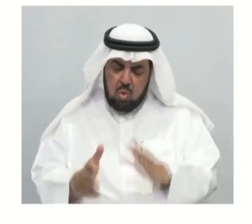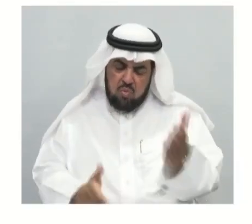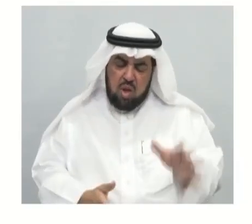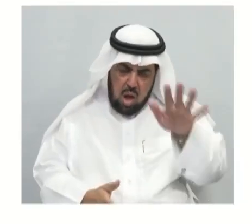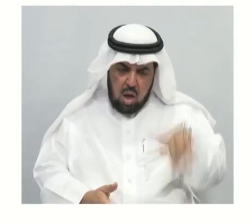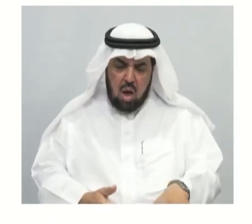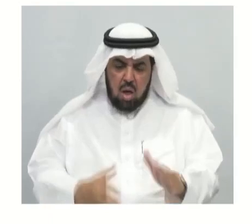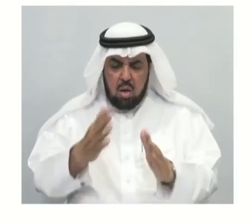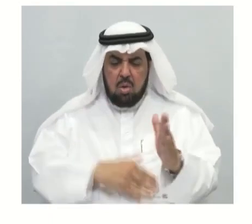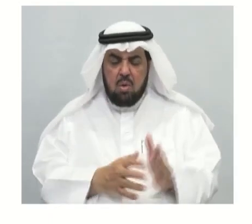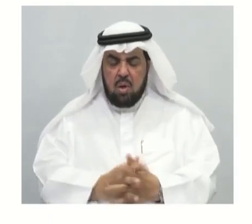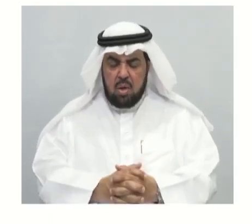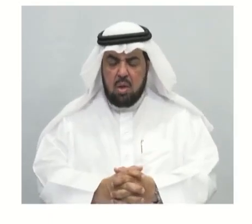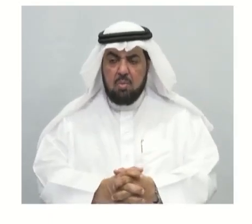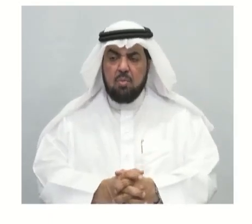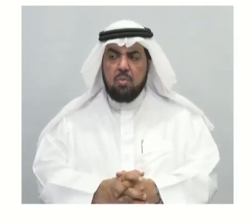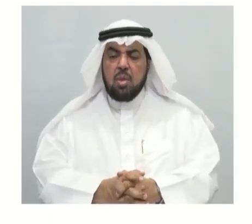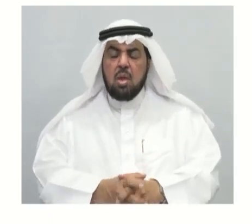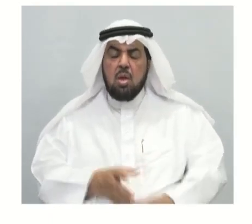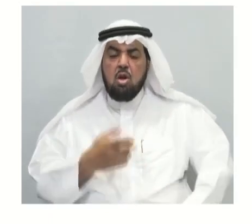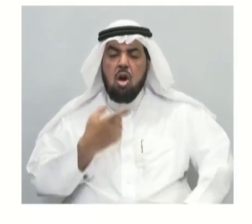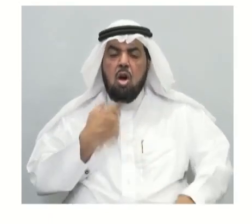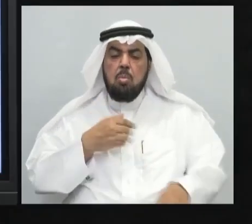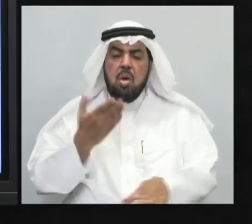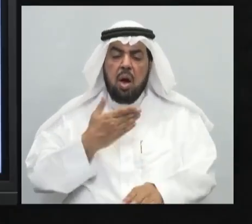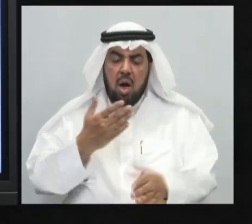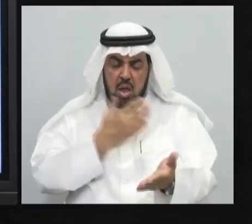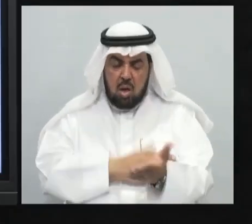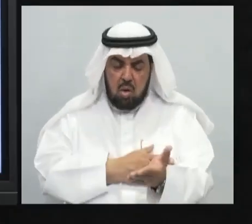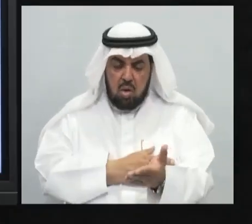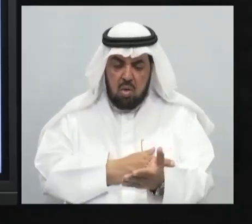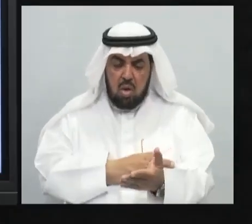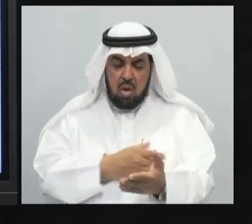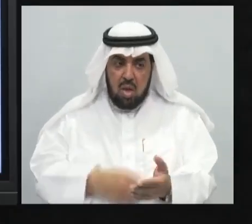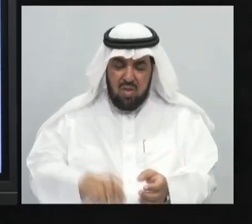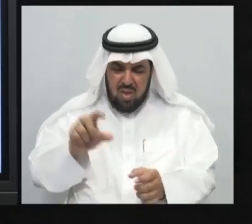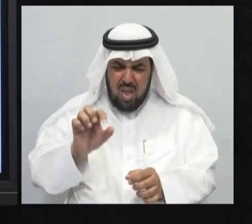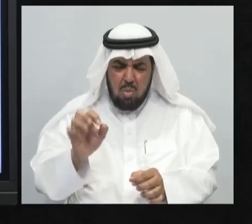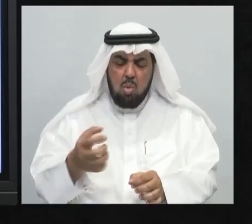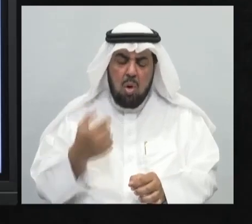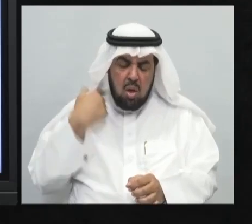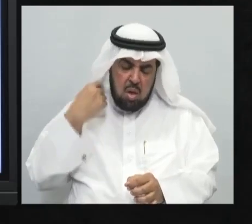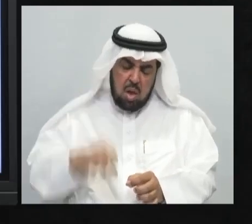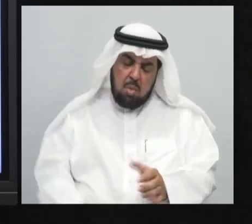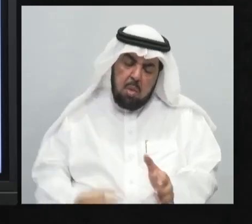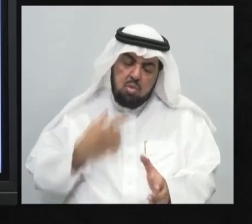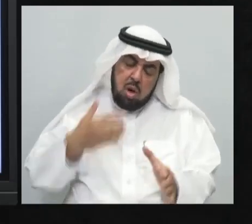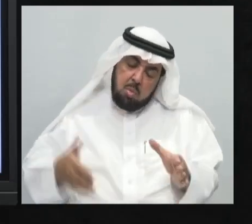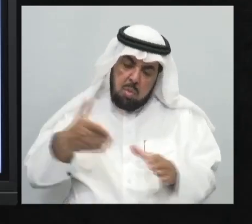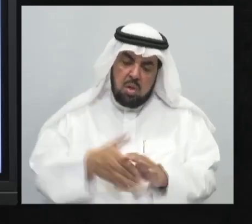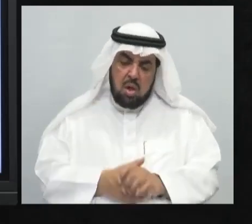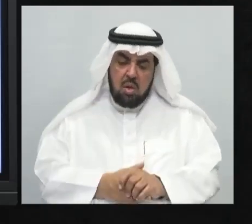موجوده في قائمه المحتويات مثلا شخص قرا التقرير ويعلم ان هذا التقرير في هذه الجزئيه ويرغب في الوصول اليها